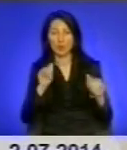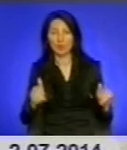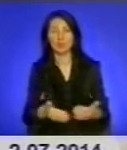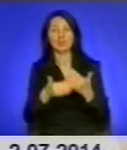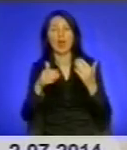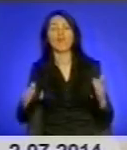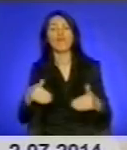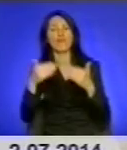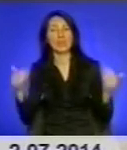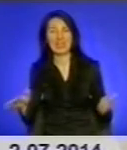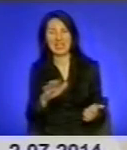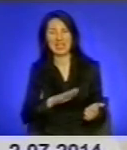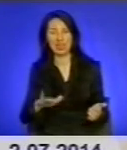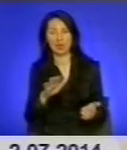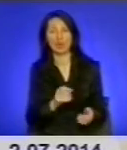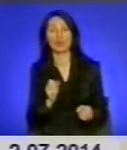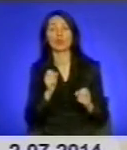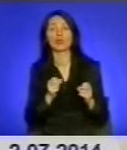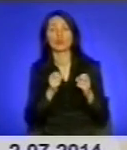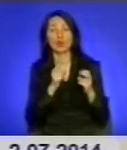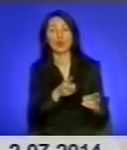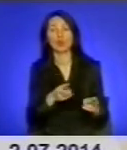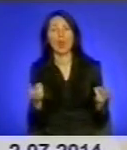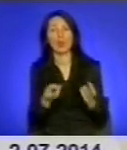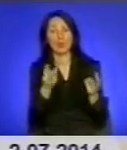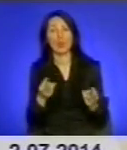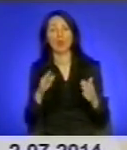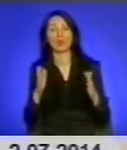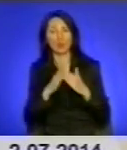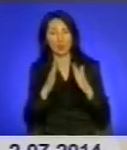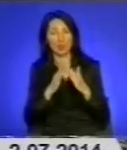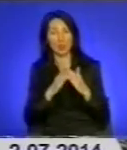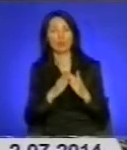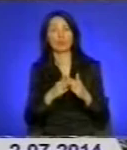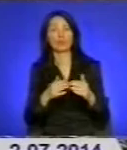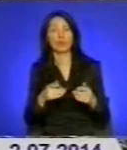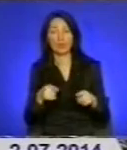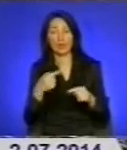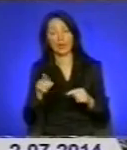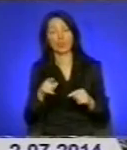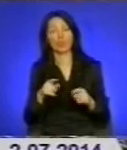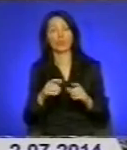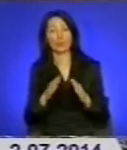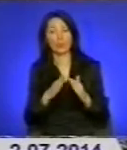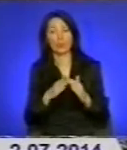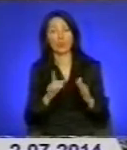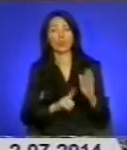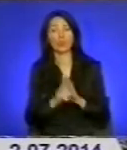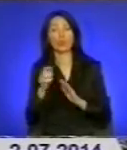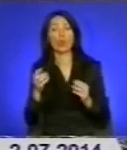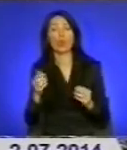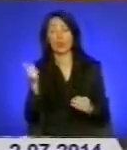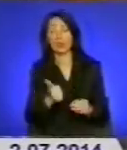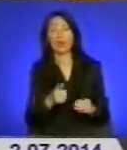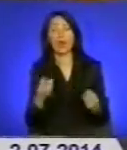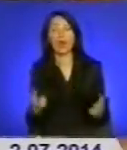території і загрожувати підпалом господарським будівлям житловим вугіллям та іншим об'єктом спочатку тижня рятувальники вже чотири